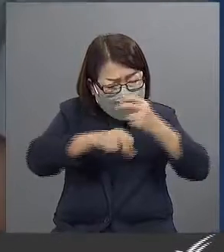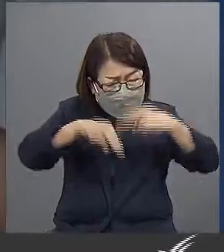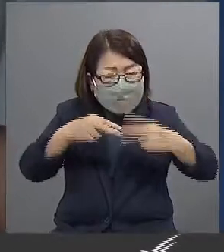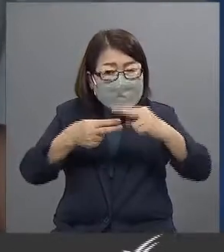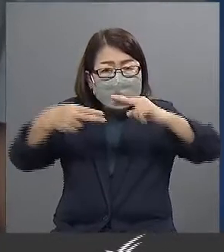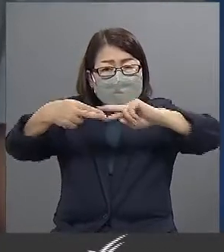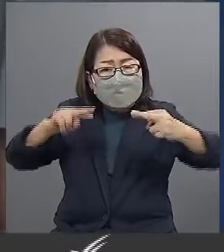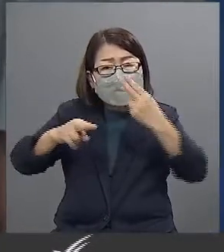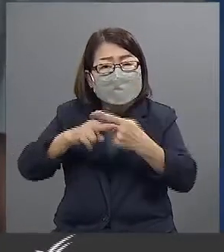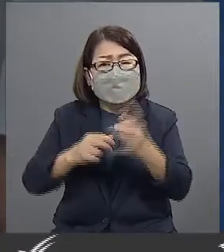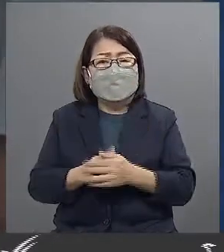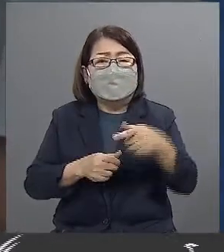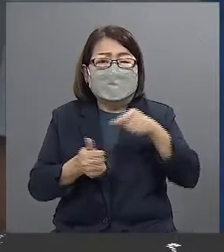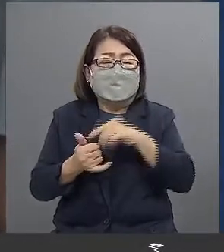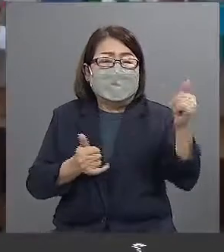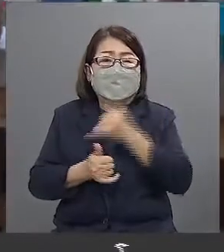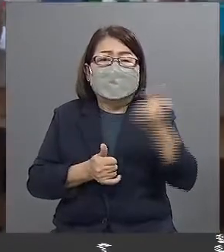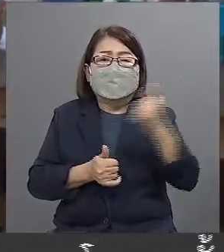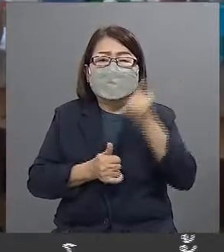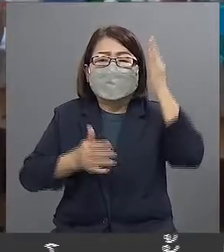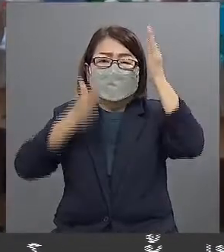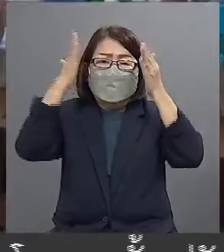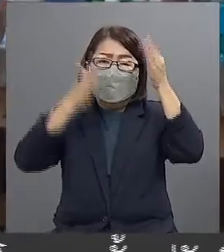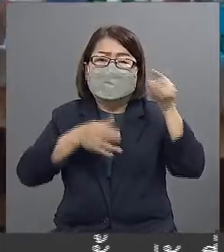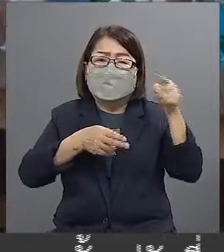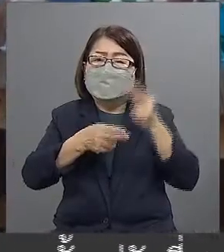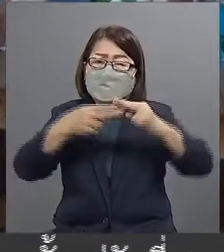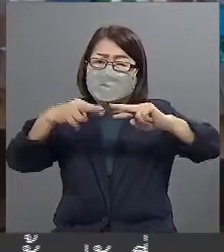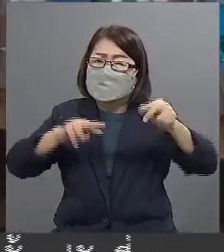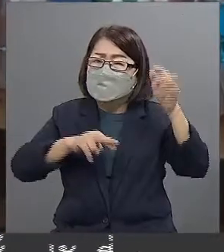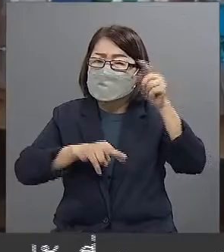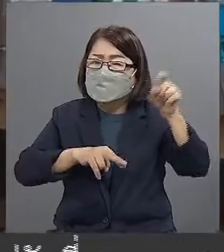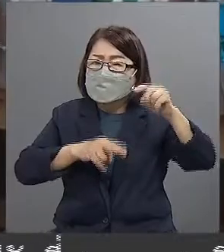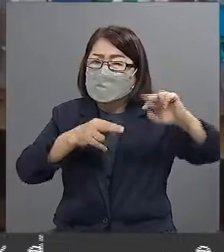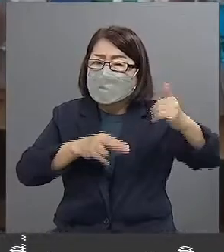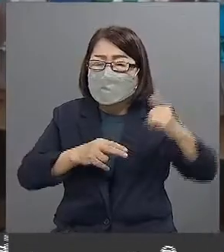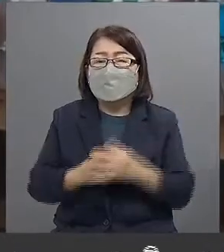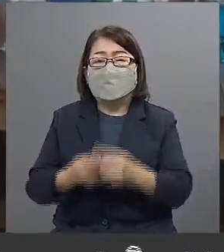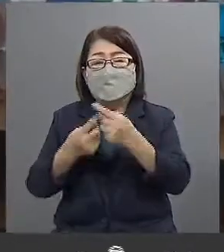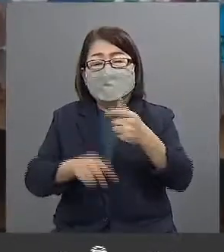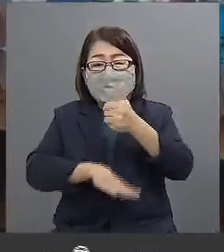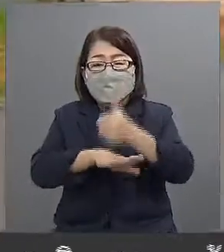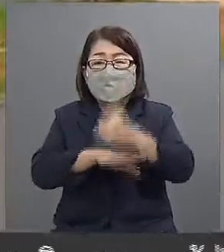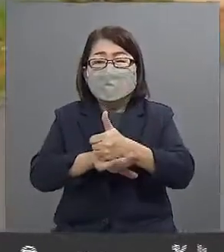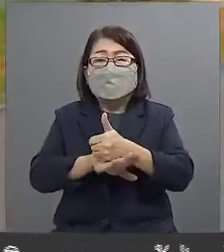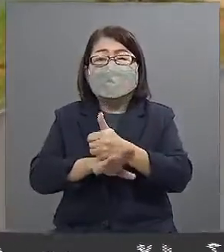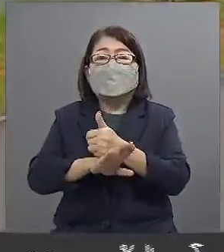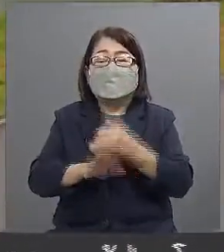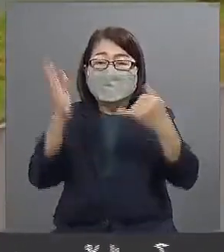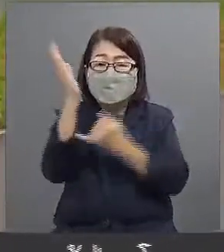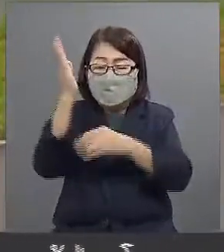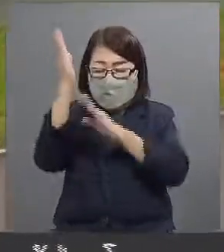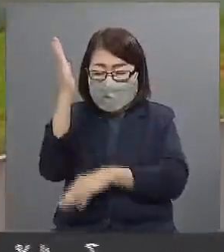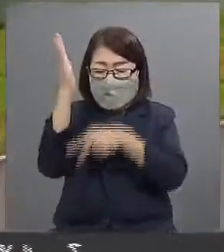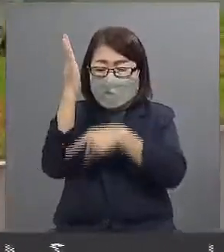ประเทศมาเลเซียส่วนทางด้านนายจำเริญทิพญพงศ์ธาดาผู้ว่าราชการจังหวัดพังงามีคำสั่งปิด